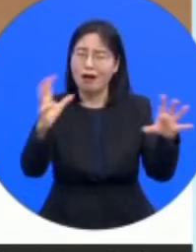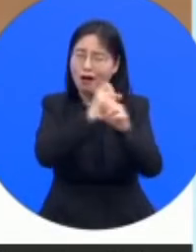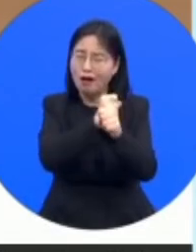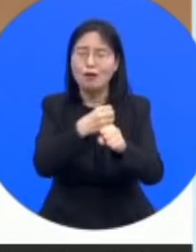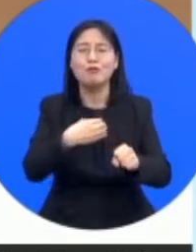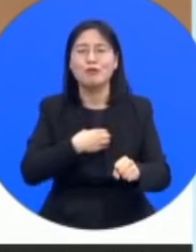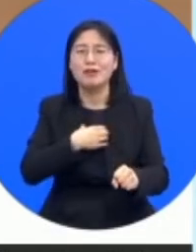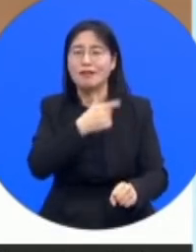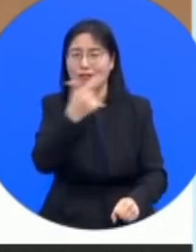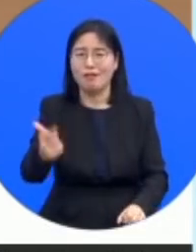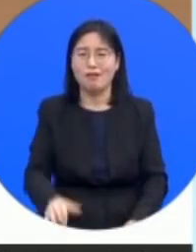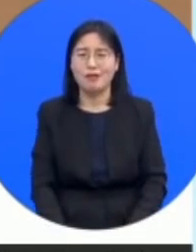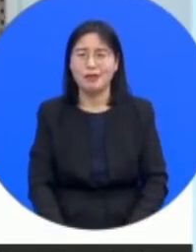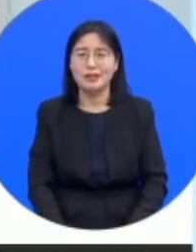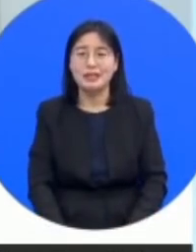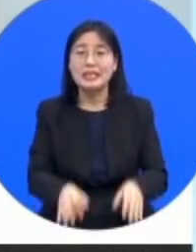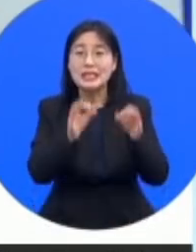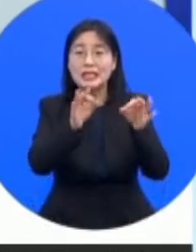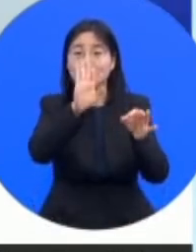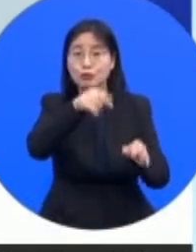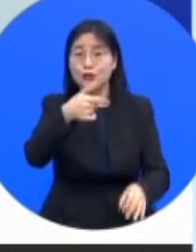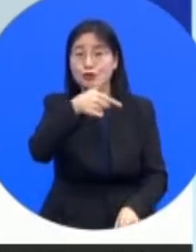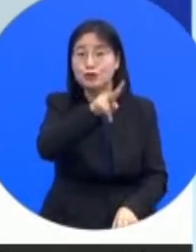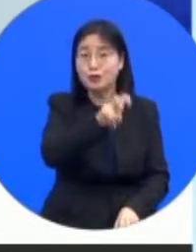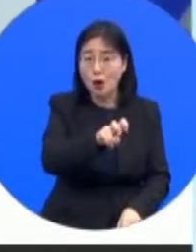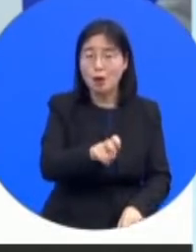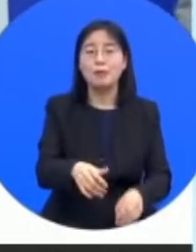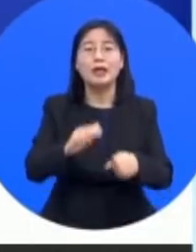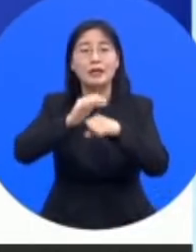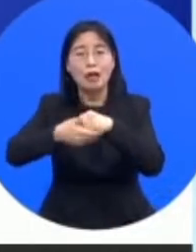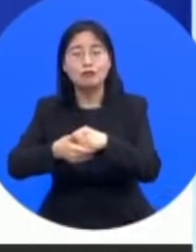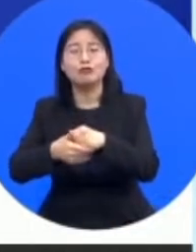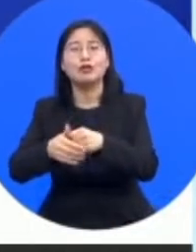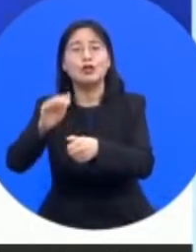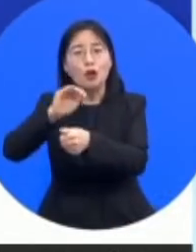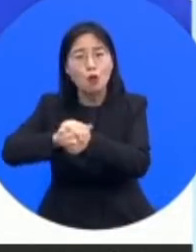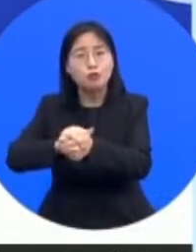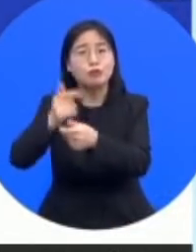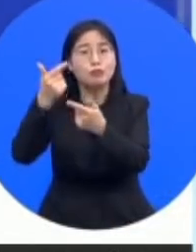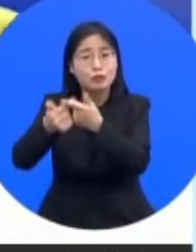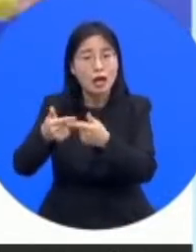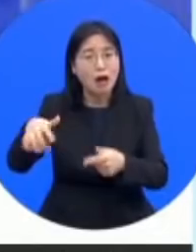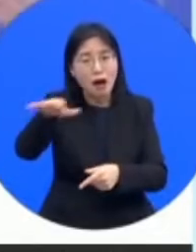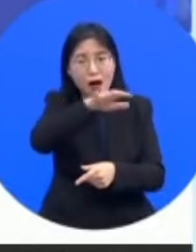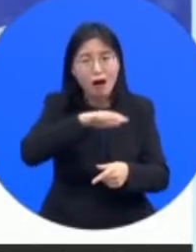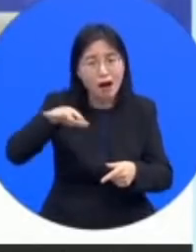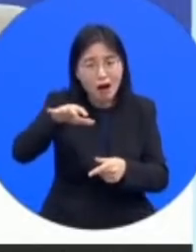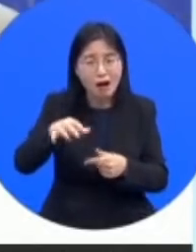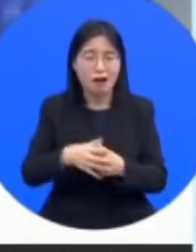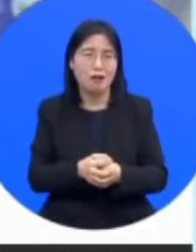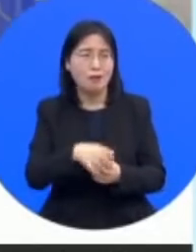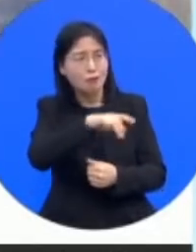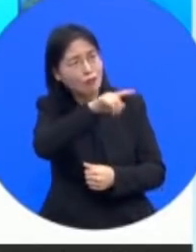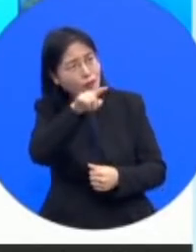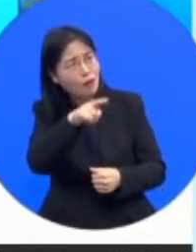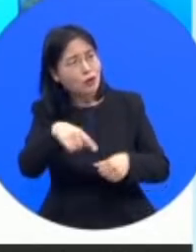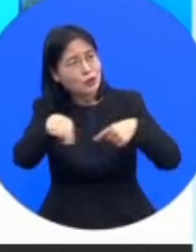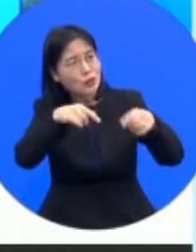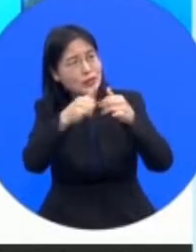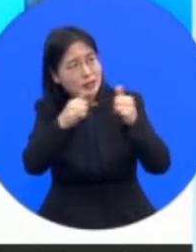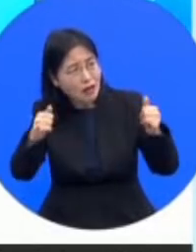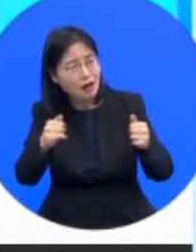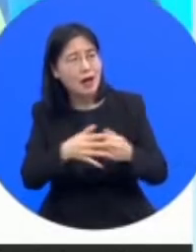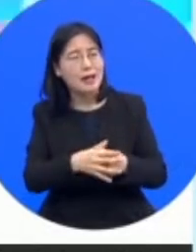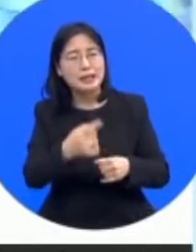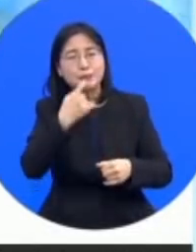김부경 총리 한테 본인의 지역구의 어떤 대구경북 주민들이 라든지 또 전국민 들의 김부겸 총리 어떻게 됐던 정치인으로서 역할은 민주당